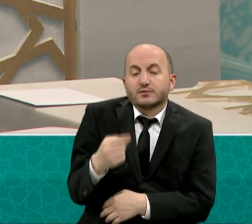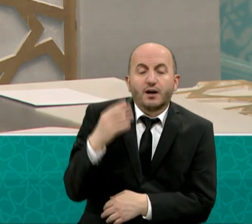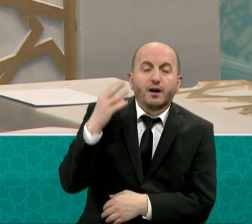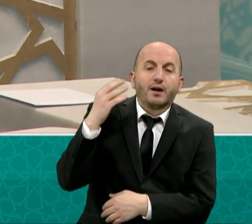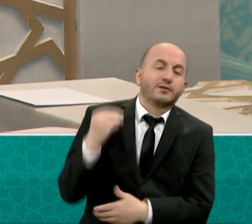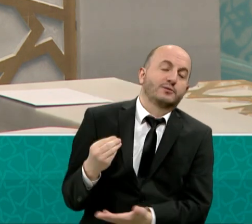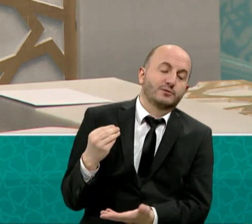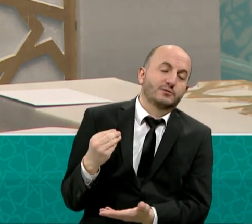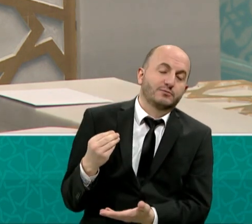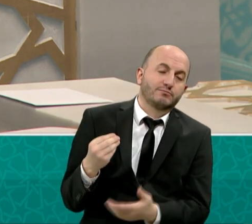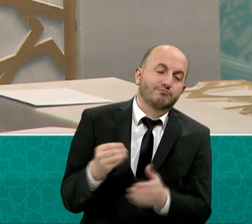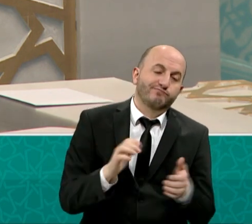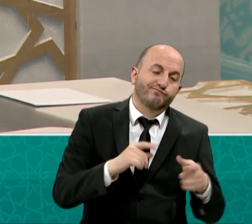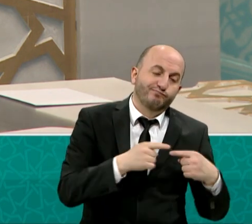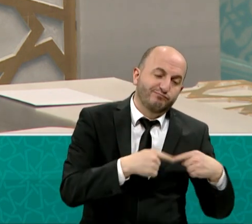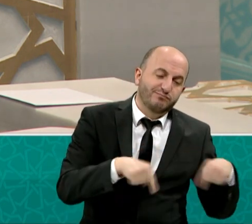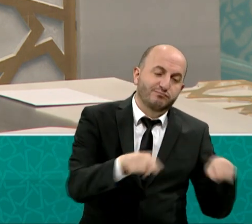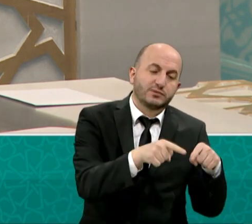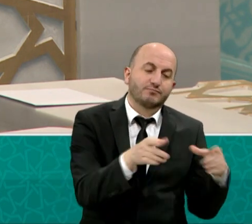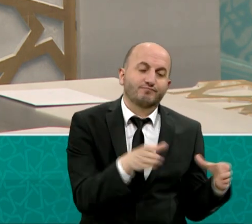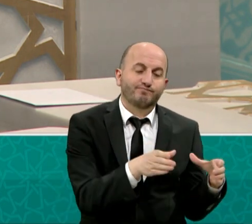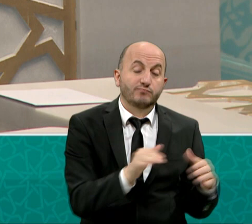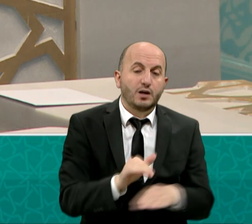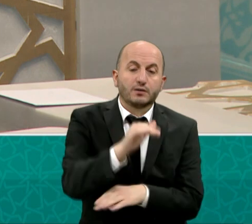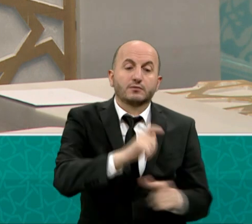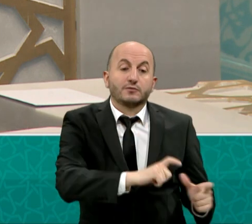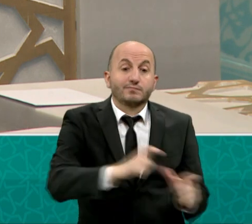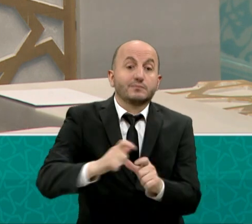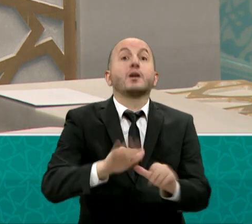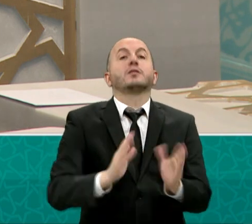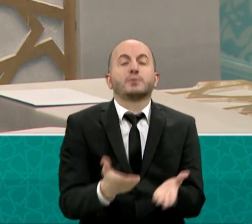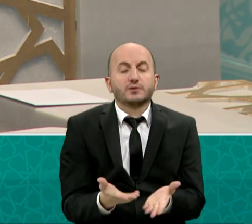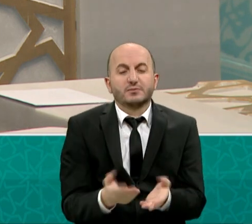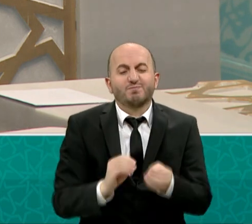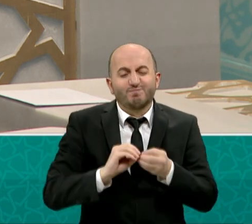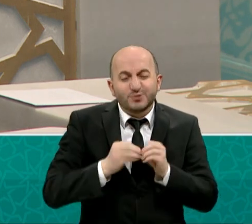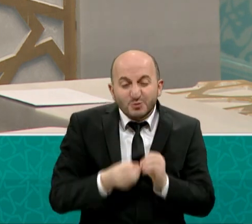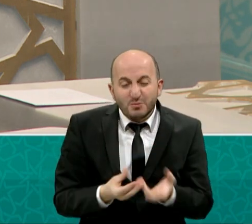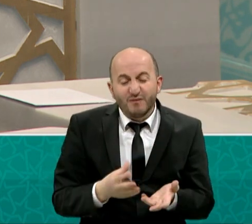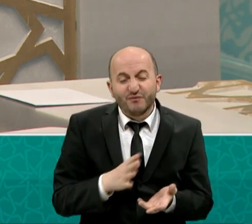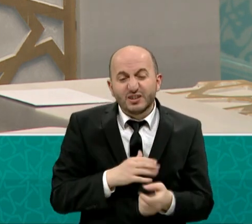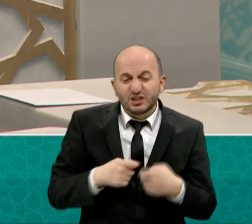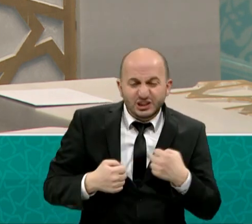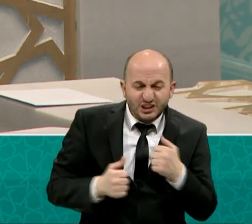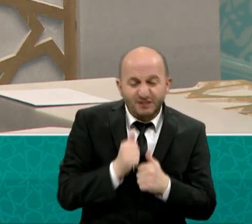alanlara hasrediyoruz. Hayata taşımadığımız için kardeşlerim, sıkıntılar var, kavgalar